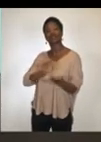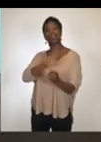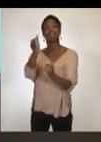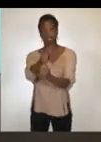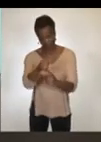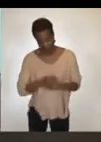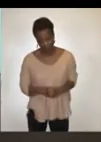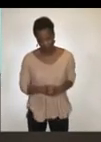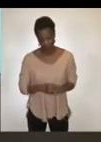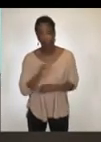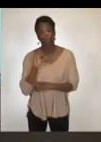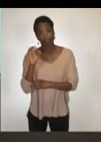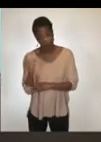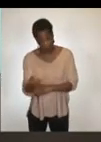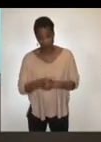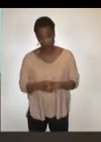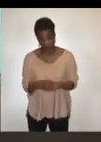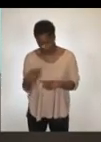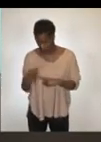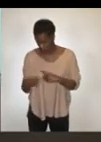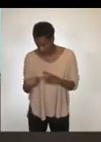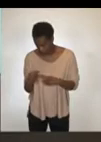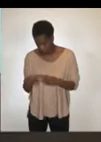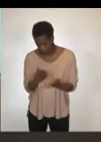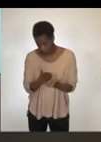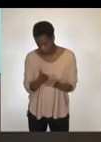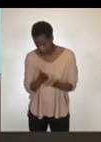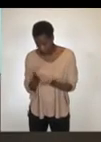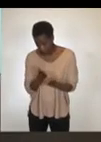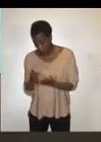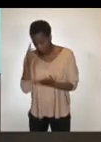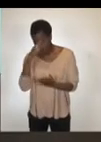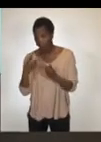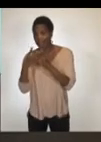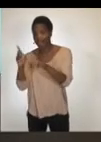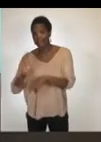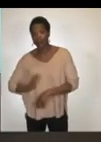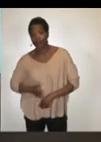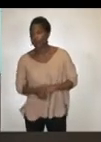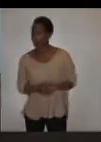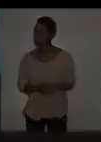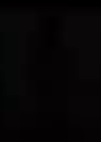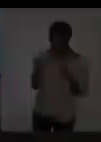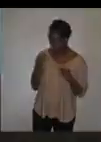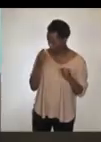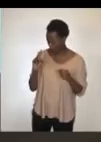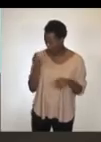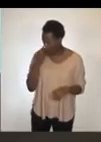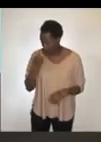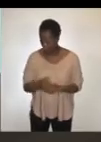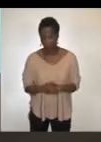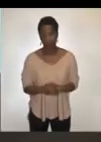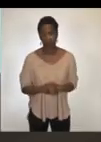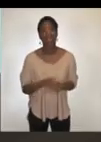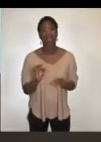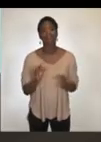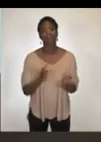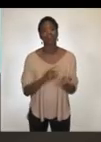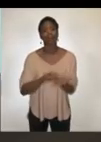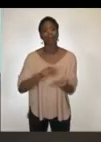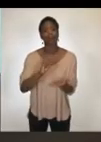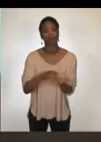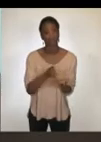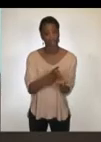train d'orienter pour Bordeaux. Et merci de bien vouloir reprendre ce mot-là. Effectivement, dans ces orientations